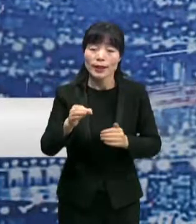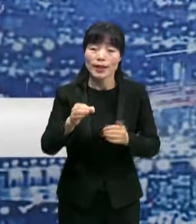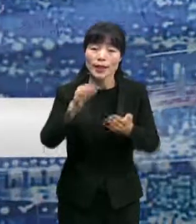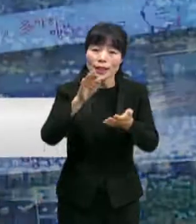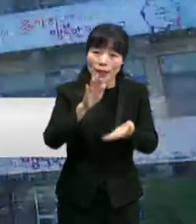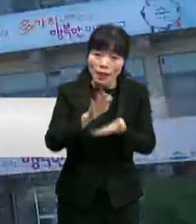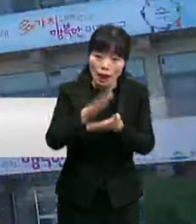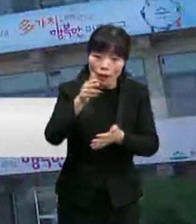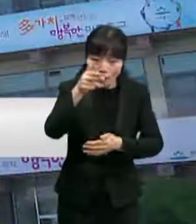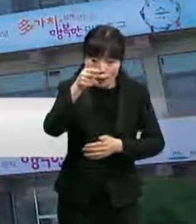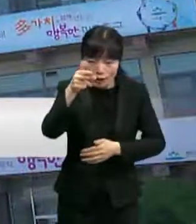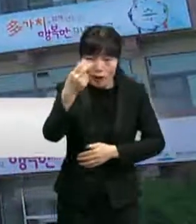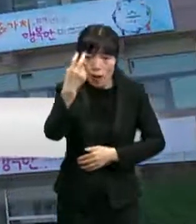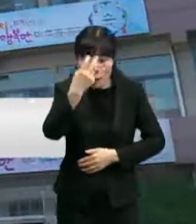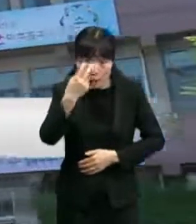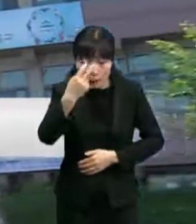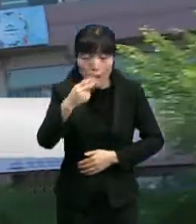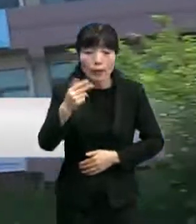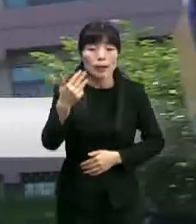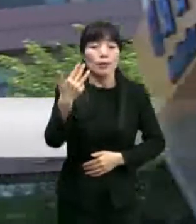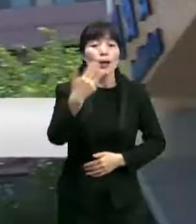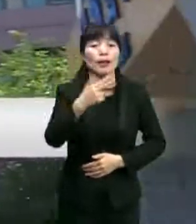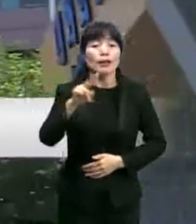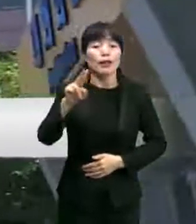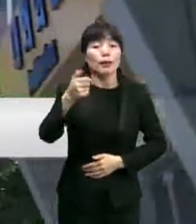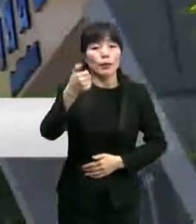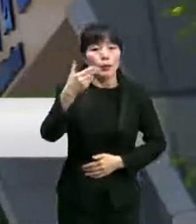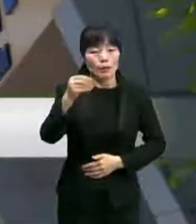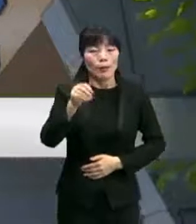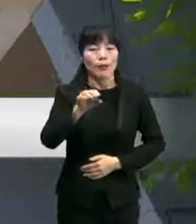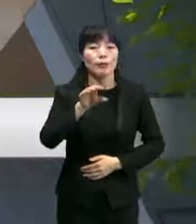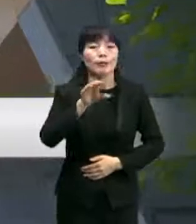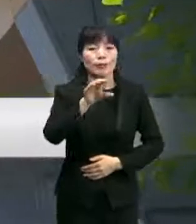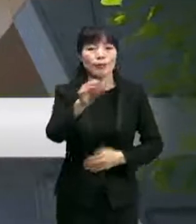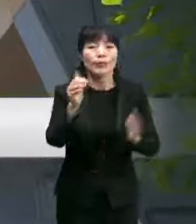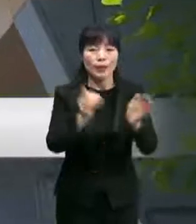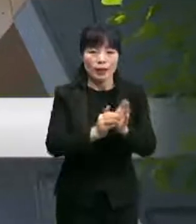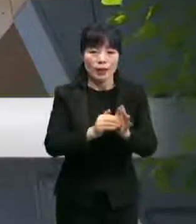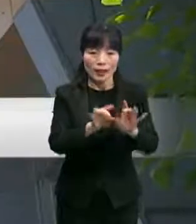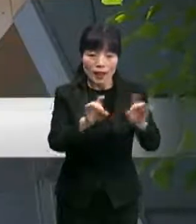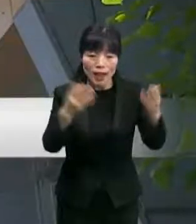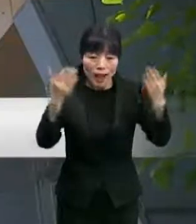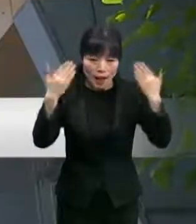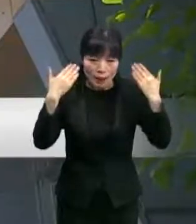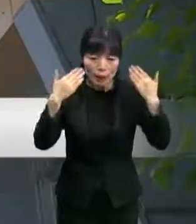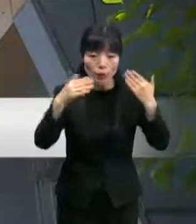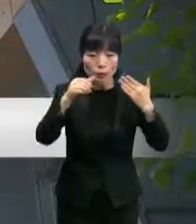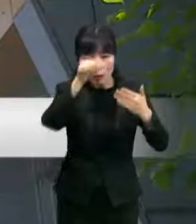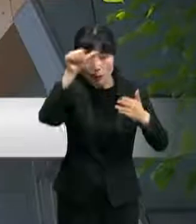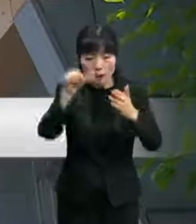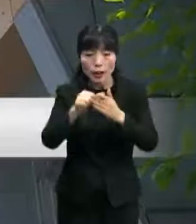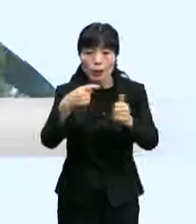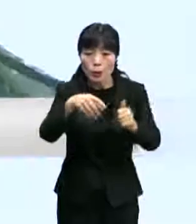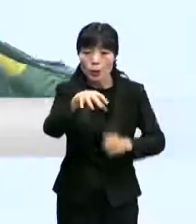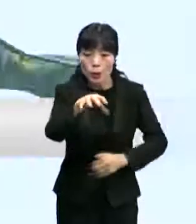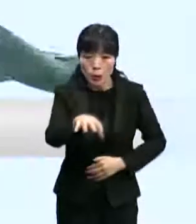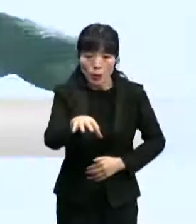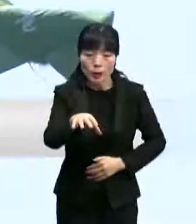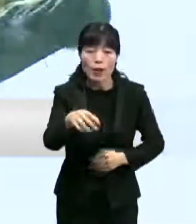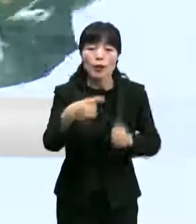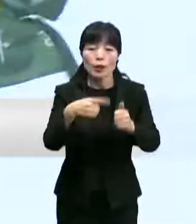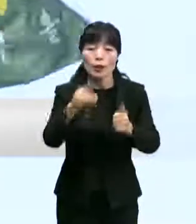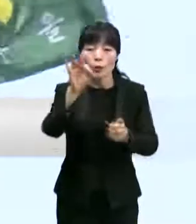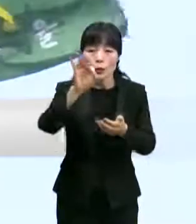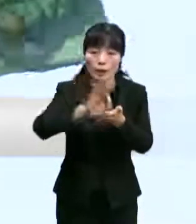열화상카메라 구입비 8,250만 원을 지원했습니다. 각급 학교와 평생교육기관에 코로나19와 관련한